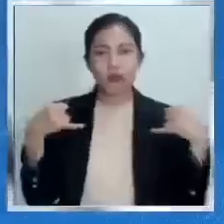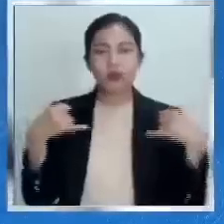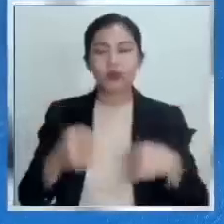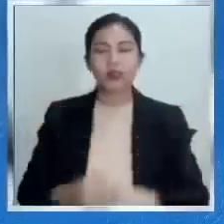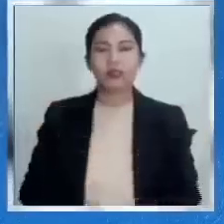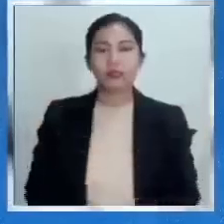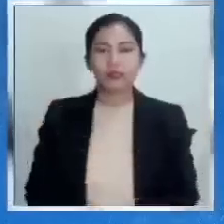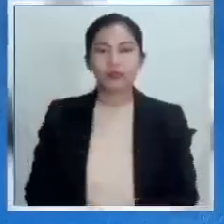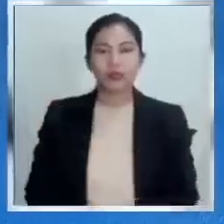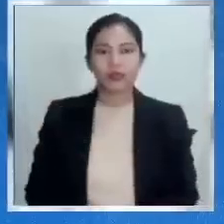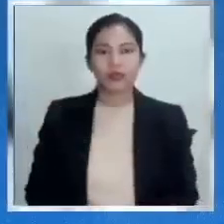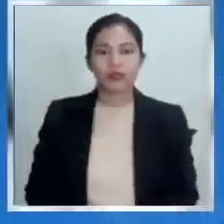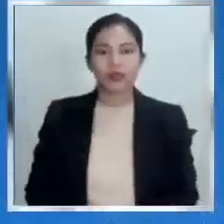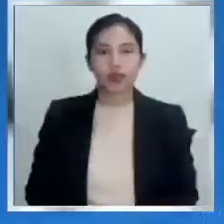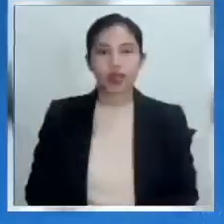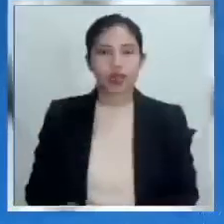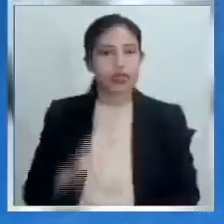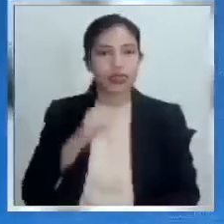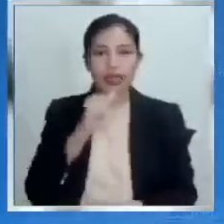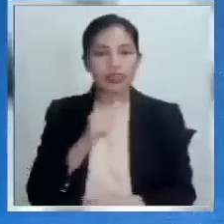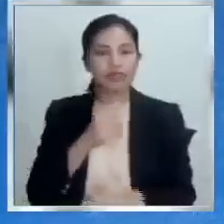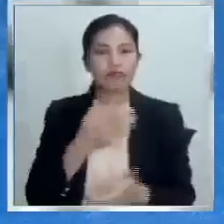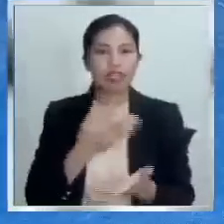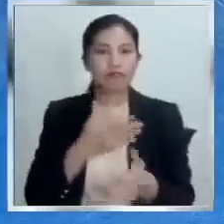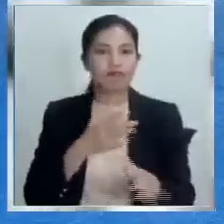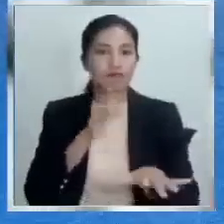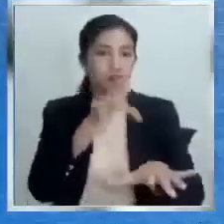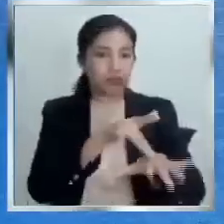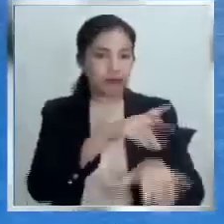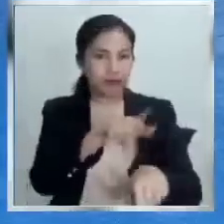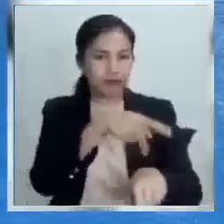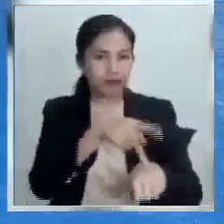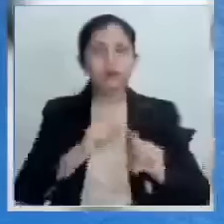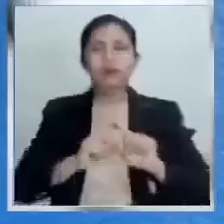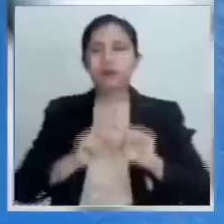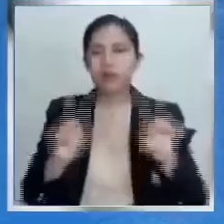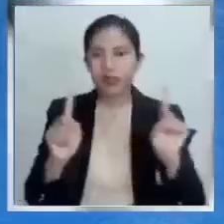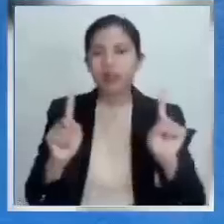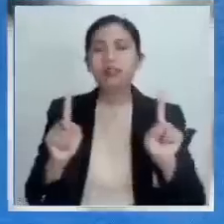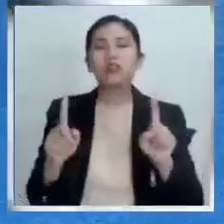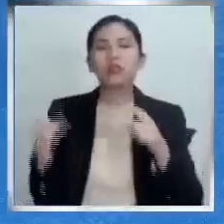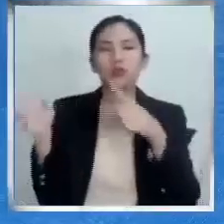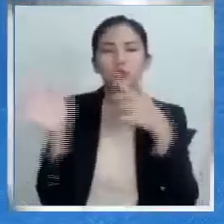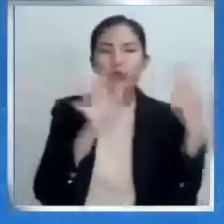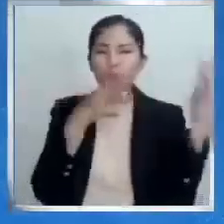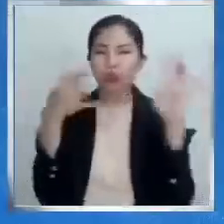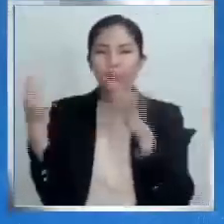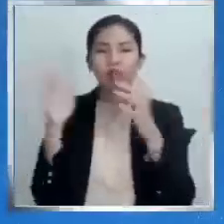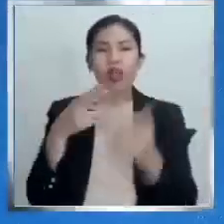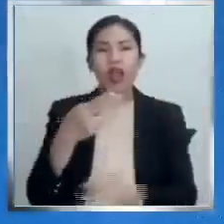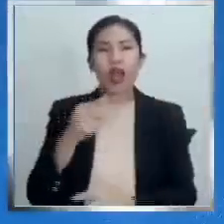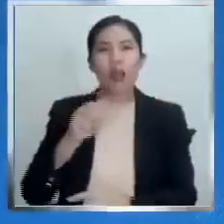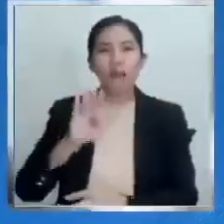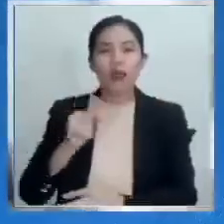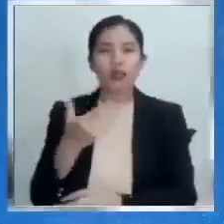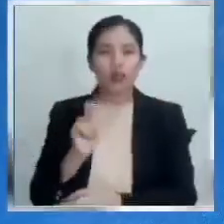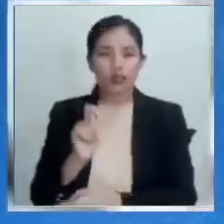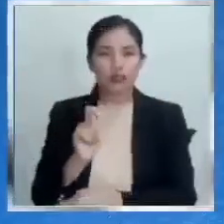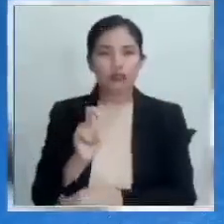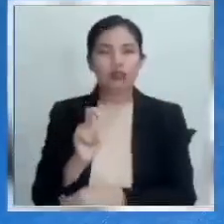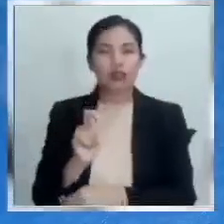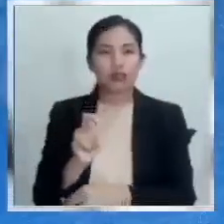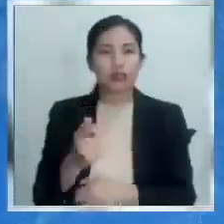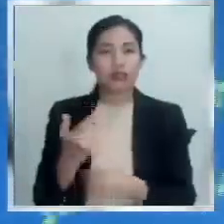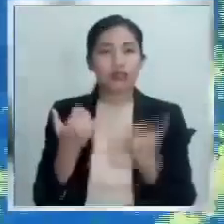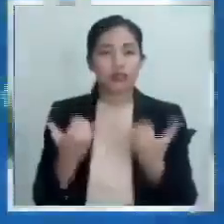direktang epekto ng bagyo sa bansa, pero patuloy nitong palalakasin ang habagat na magpapaulan ngayong weekend. Base sa